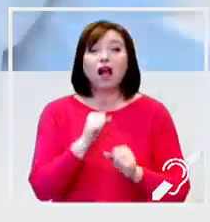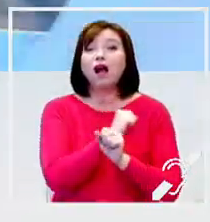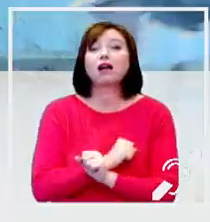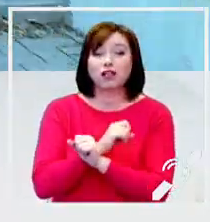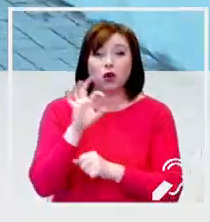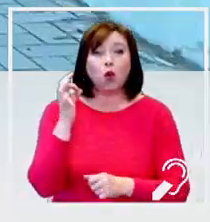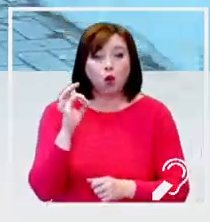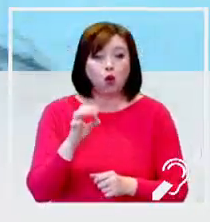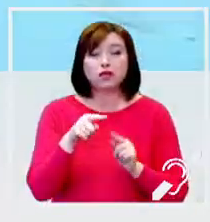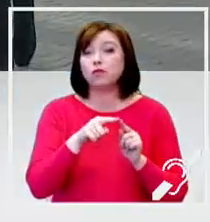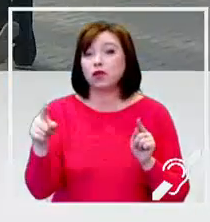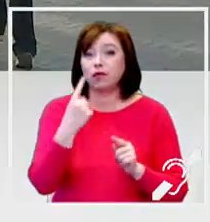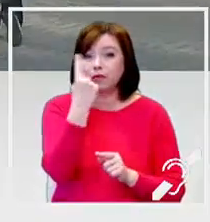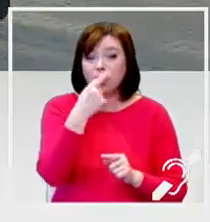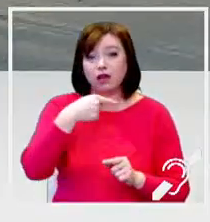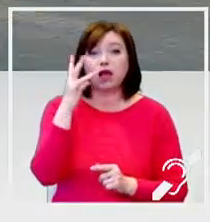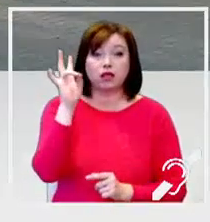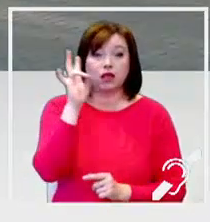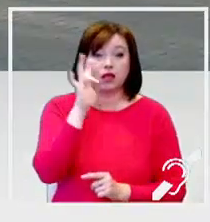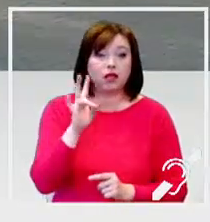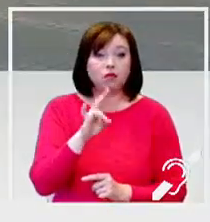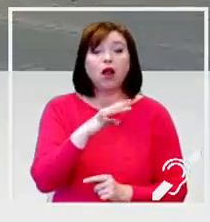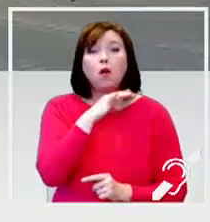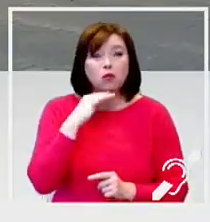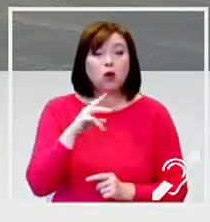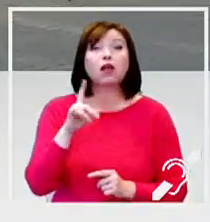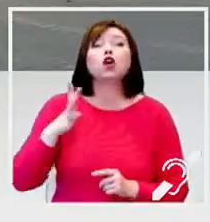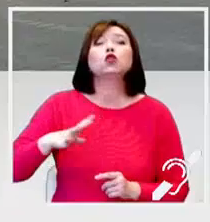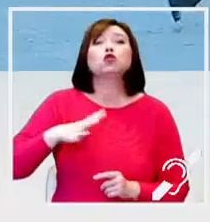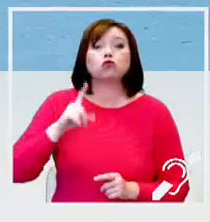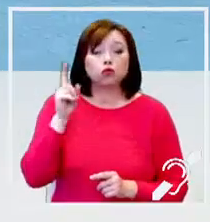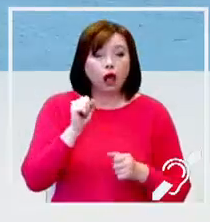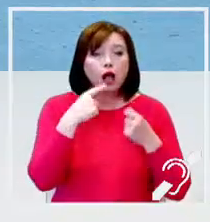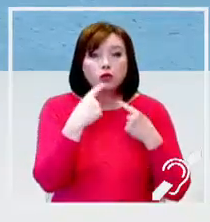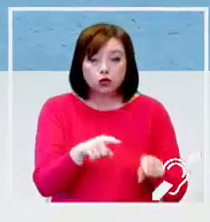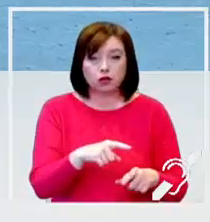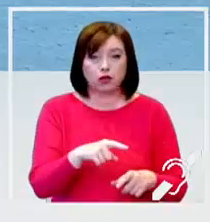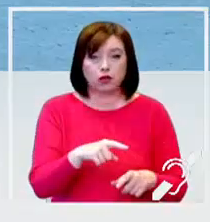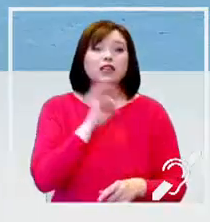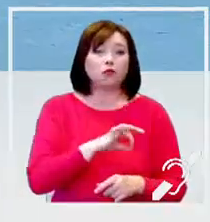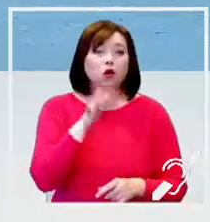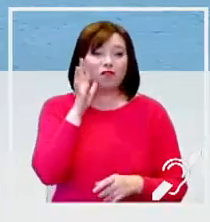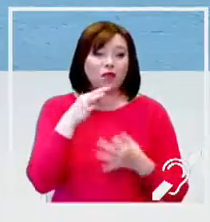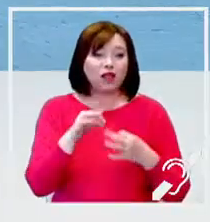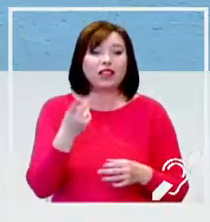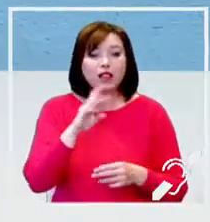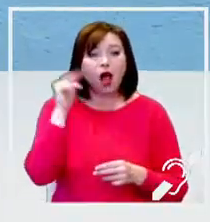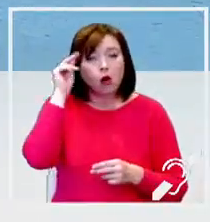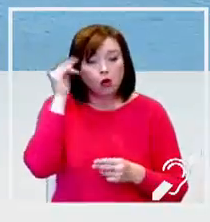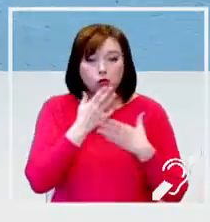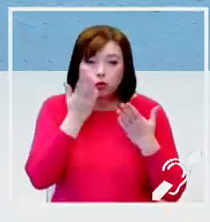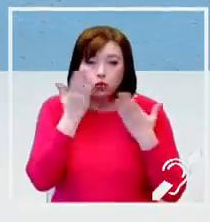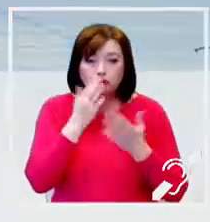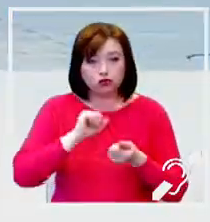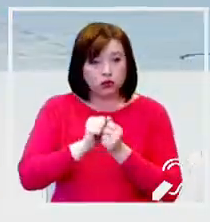Vacanța de toamnă este în perioada 1-5 noiembrie. Unii abia o așteaptă, alții vor folosi timpul liber pentru a recapitula